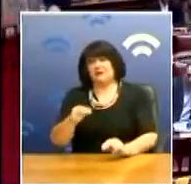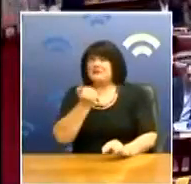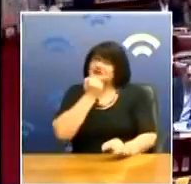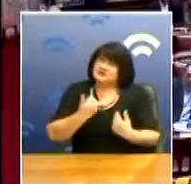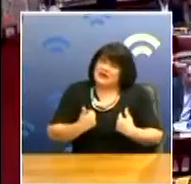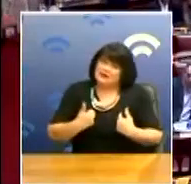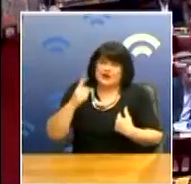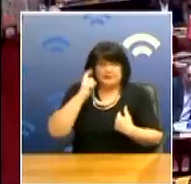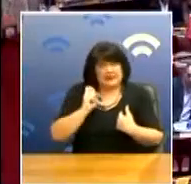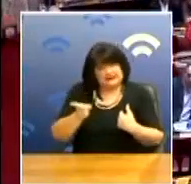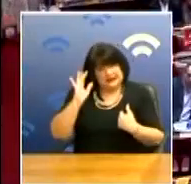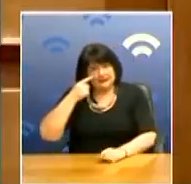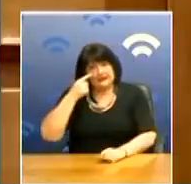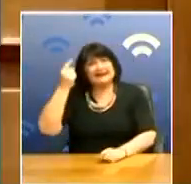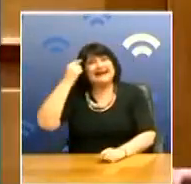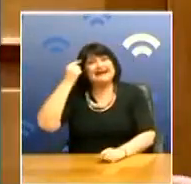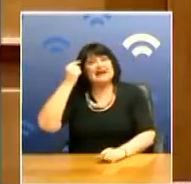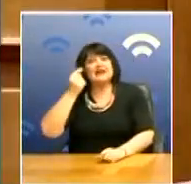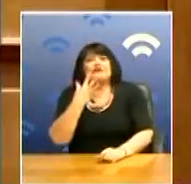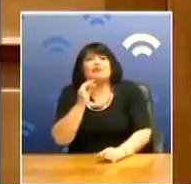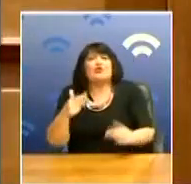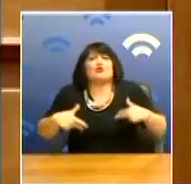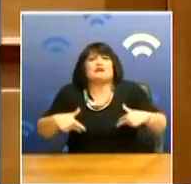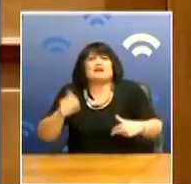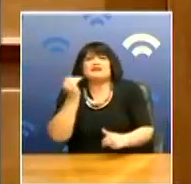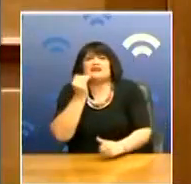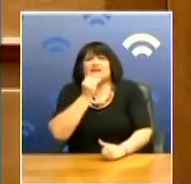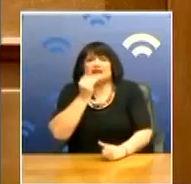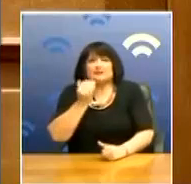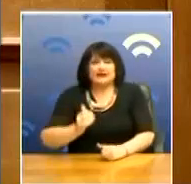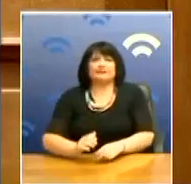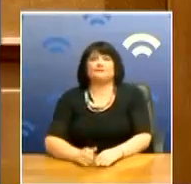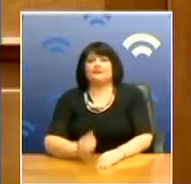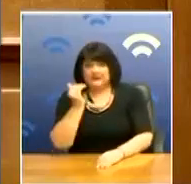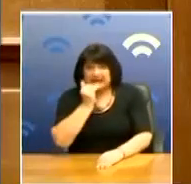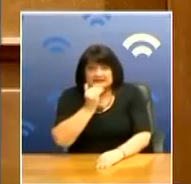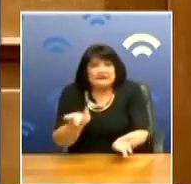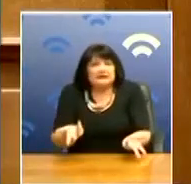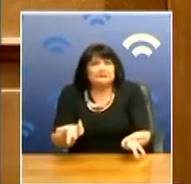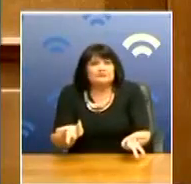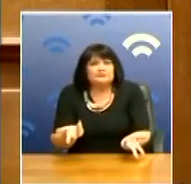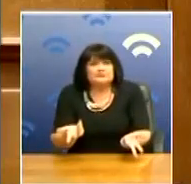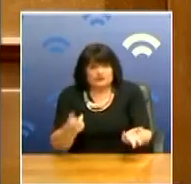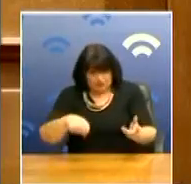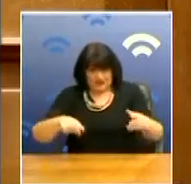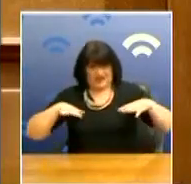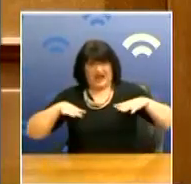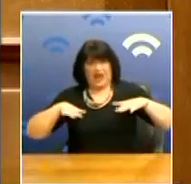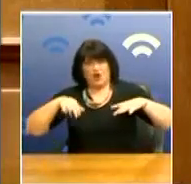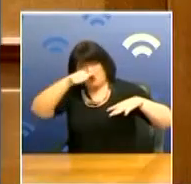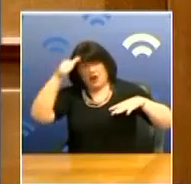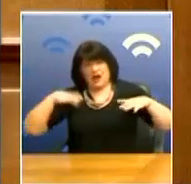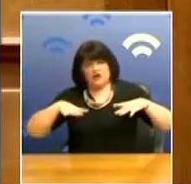μέτρων των περιοριστικών ένα απότομο φρενάρισμα, αλλά ακόμα και αυτό το φρενάρισμα έφερε την ελληνική οικονομία να έχει τη